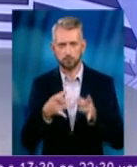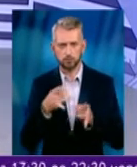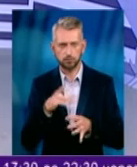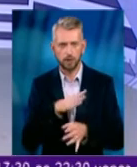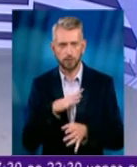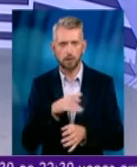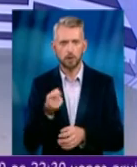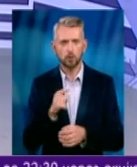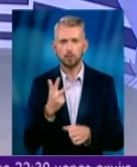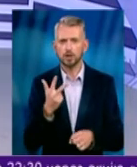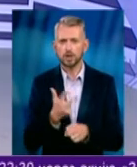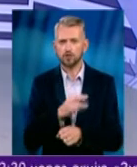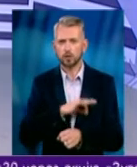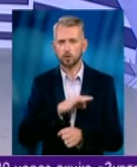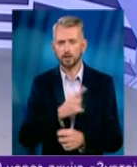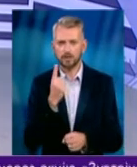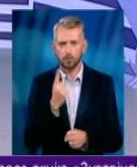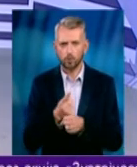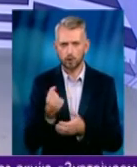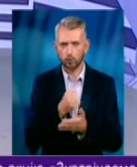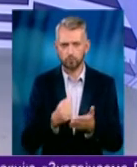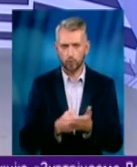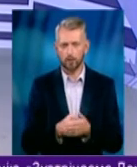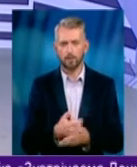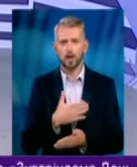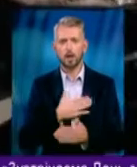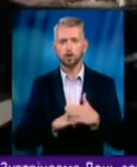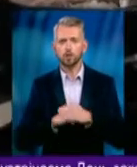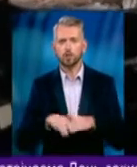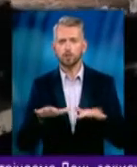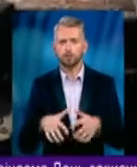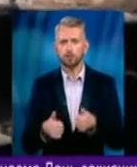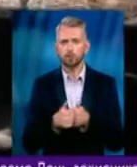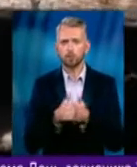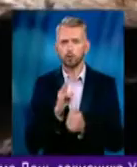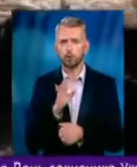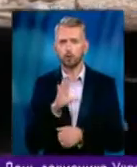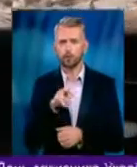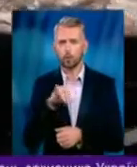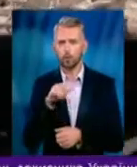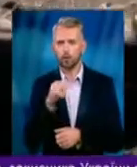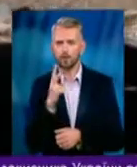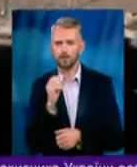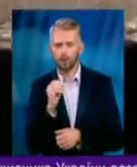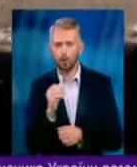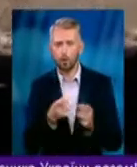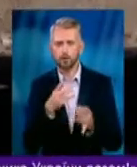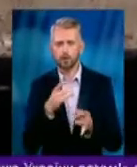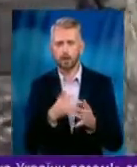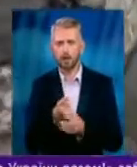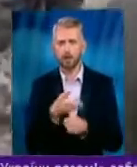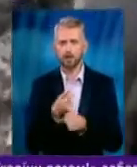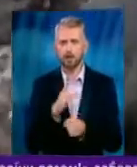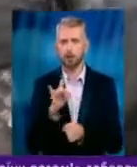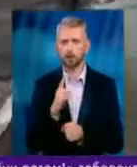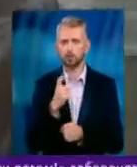вогню. При цьому тричі застосували заборонене озброєння. Наші опорні пункти поблизу Новолуганського бойовики обстріляли з артилерії